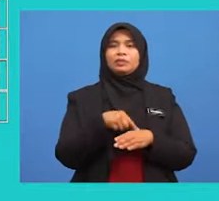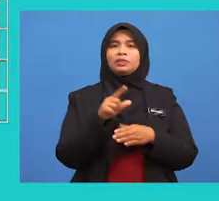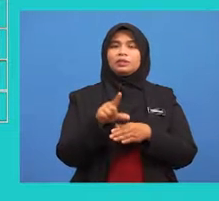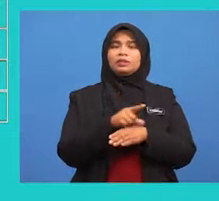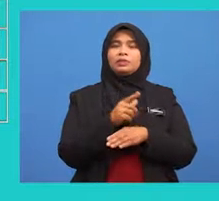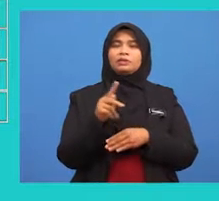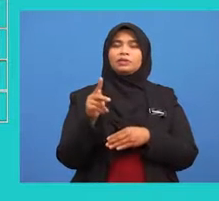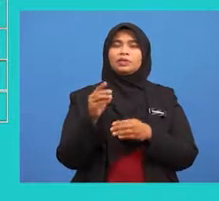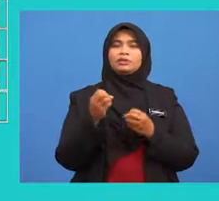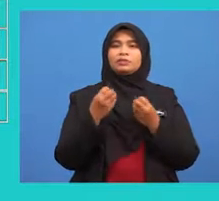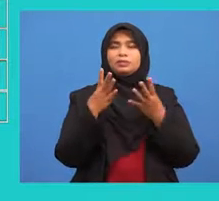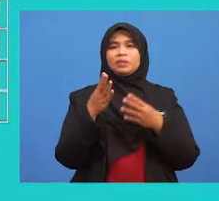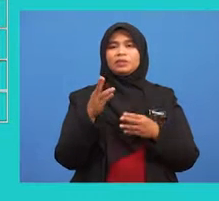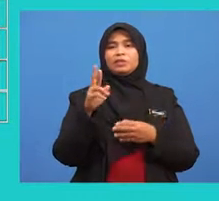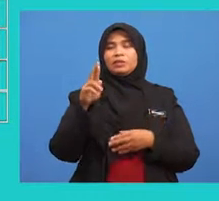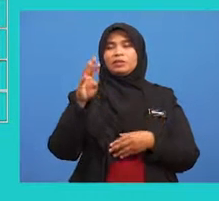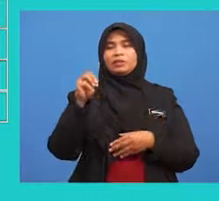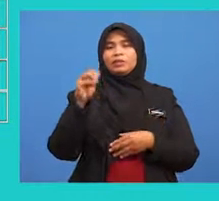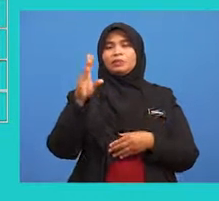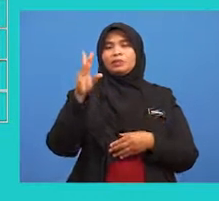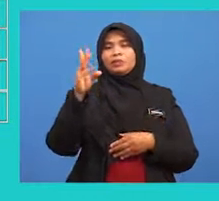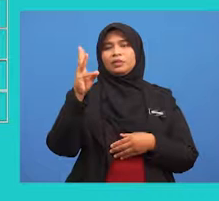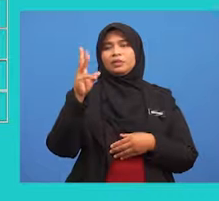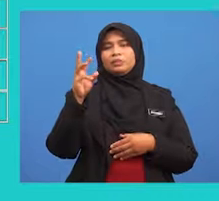sebanyak RM Malaysia